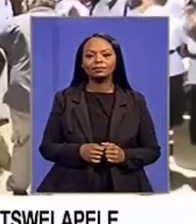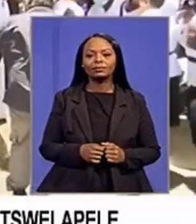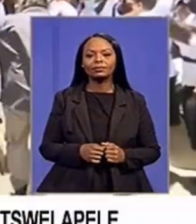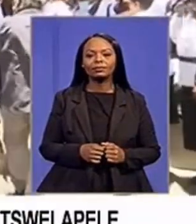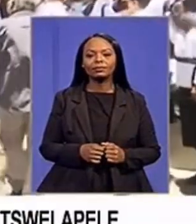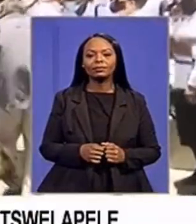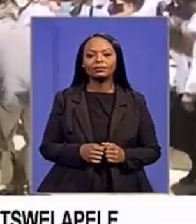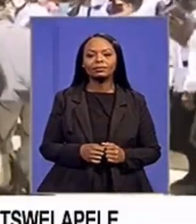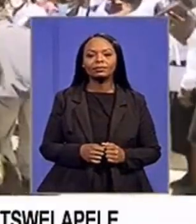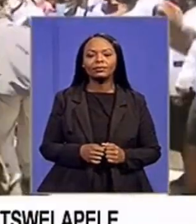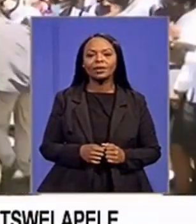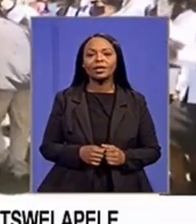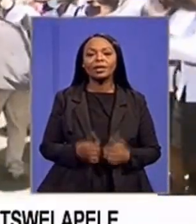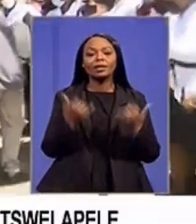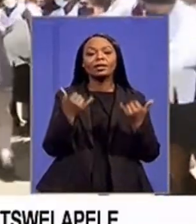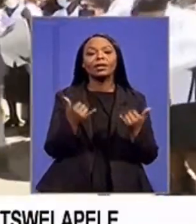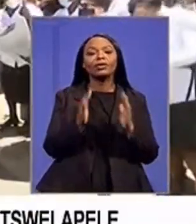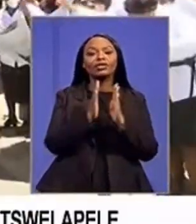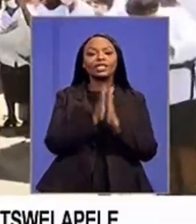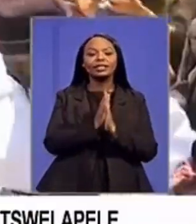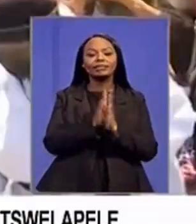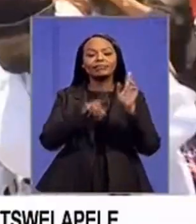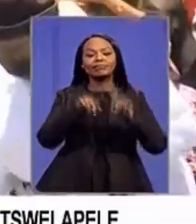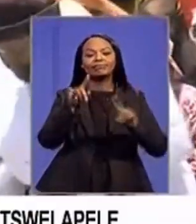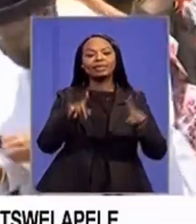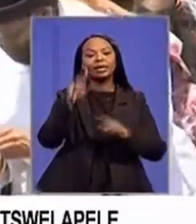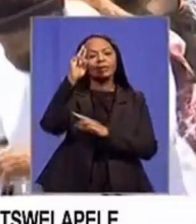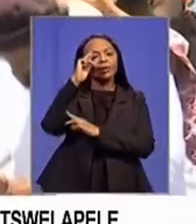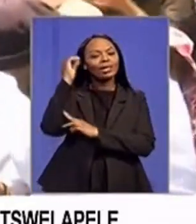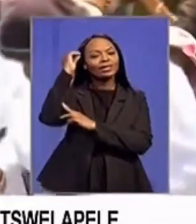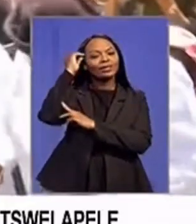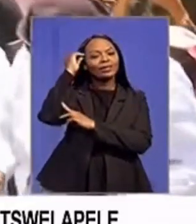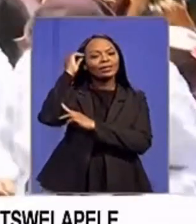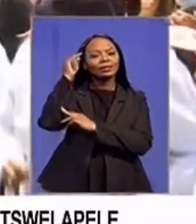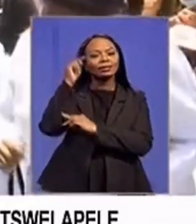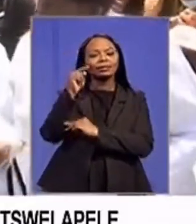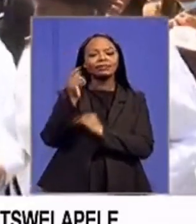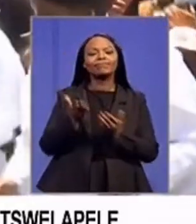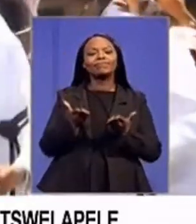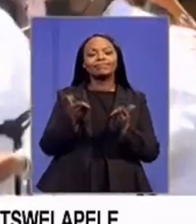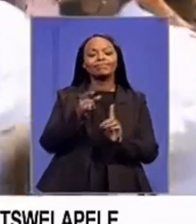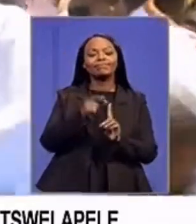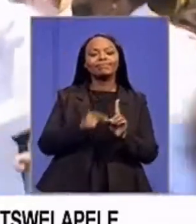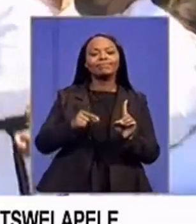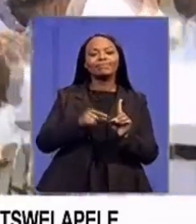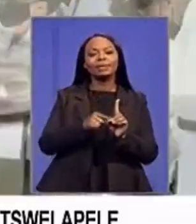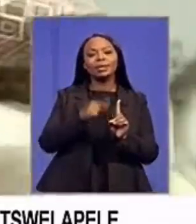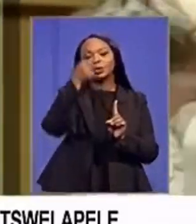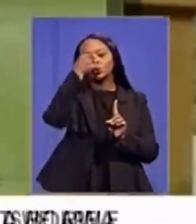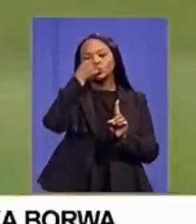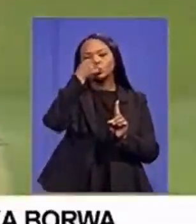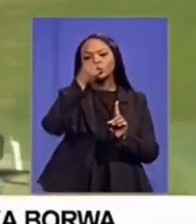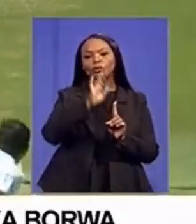Dikereke ka ho fapana naheng di tshwere ditshebeletso tsa bofifi tsa Moarekabishopo Desmond Tutu.